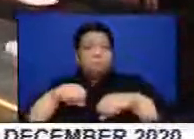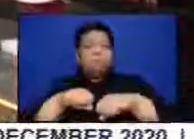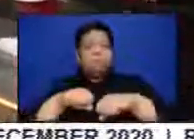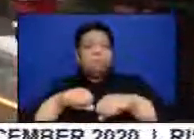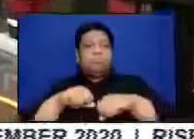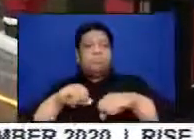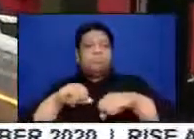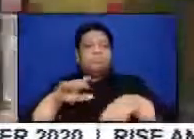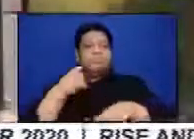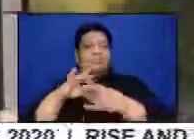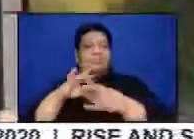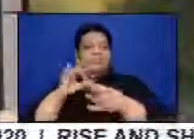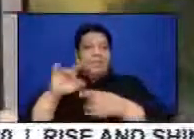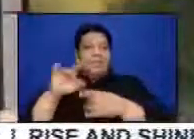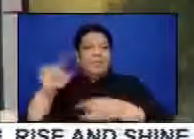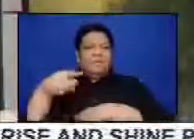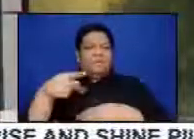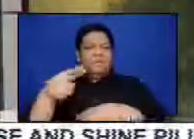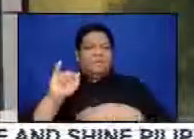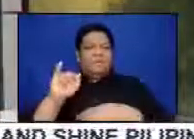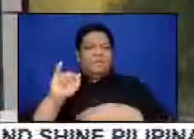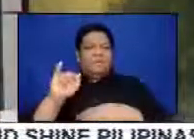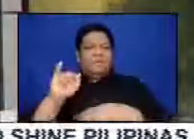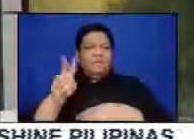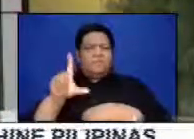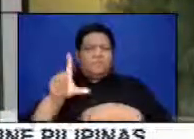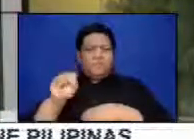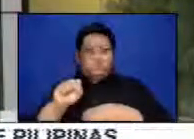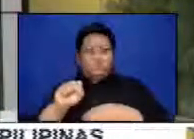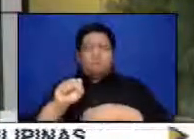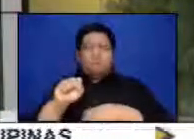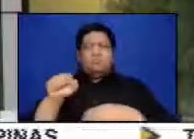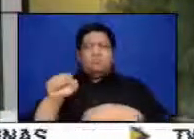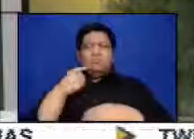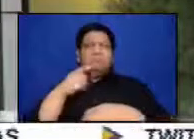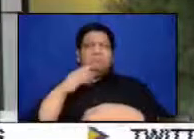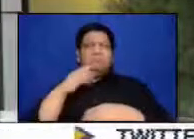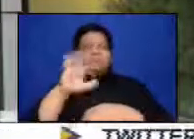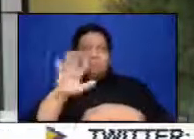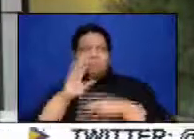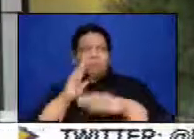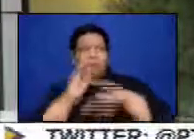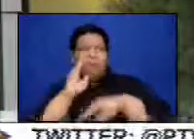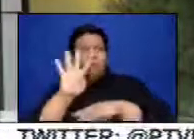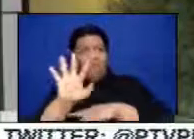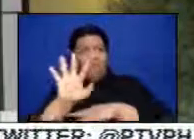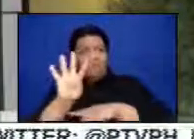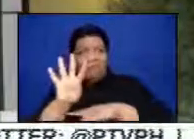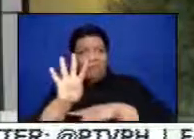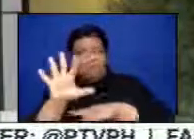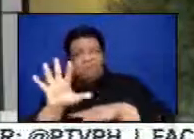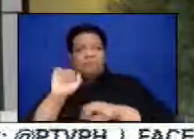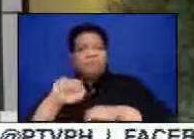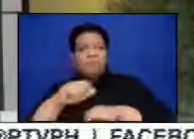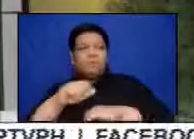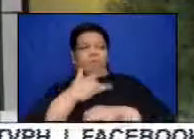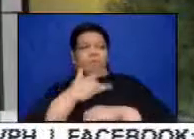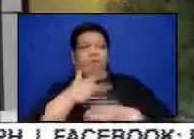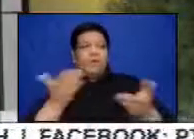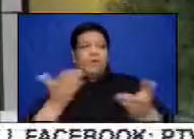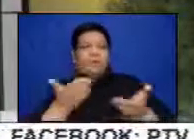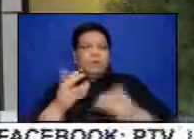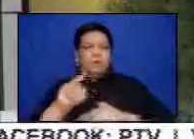Kinumpirma ng NBI, National Bureau of Investigation, nabangkay nga ni retired Court of Appeals